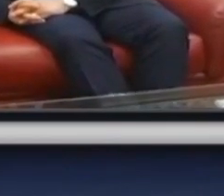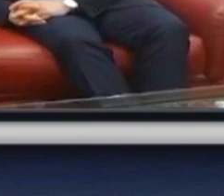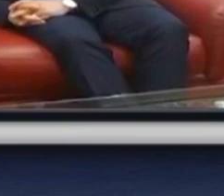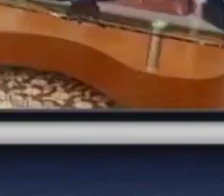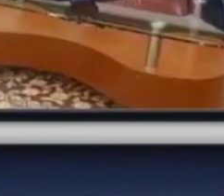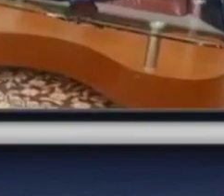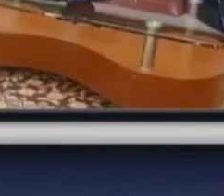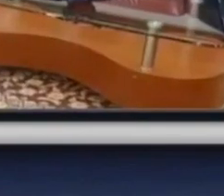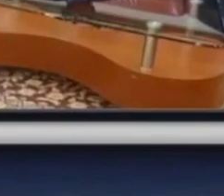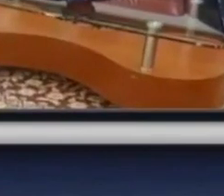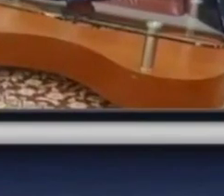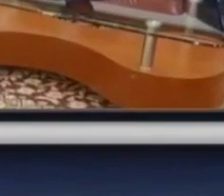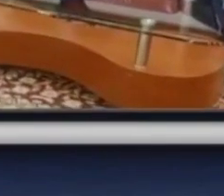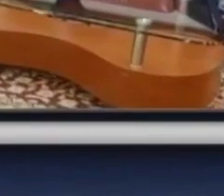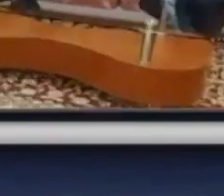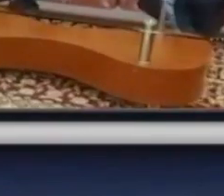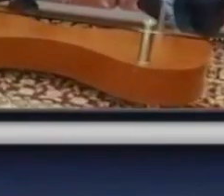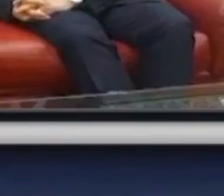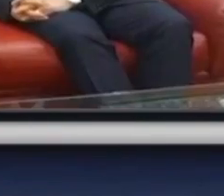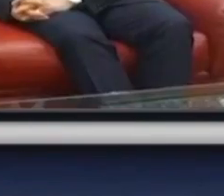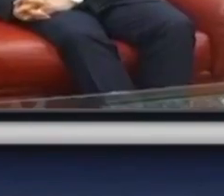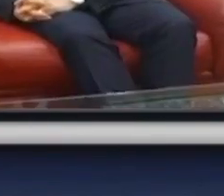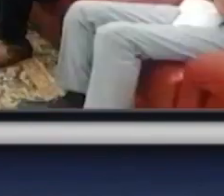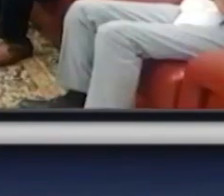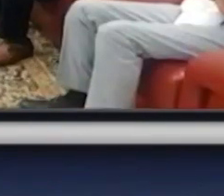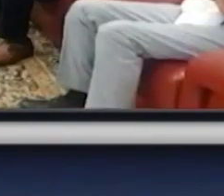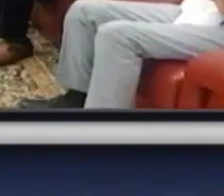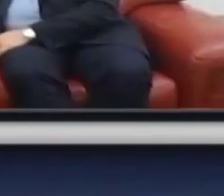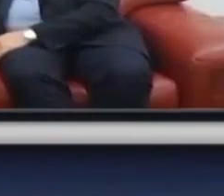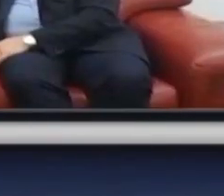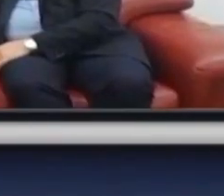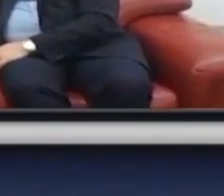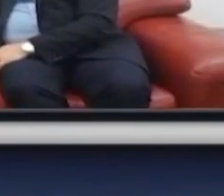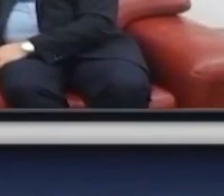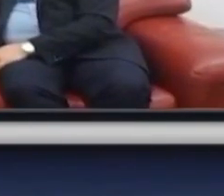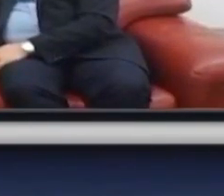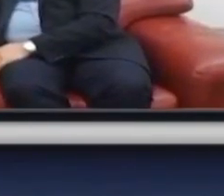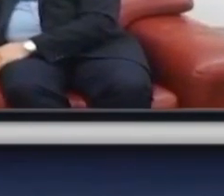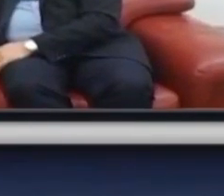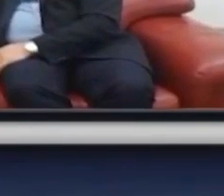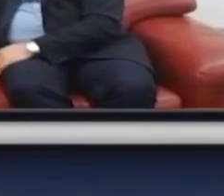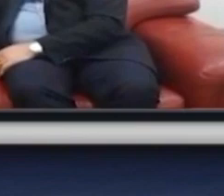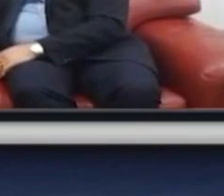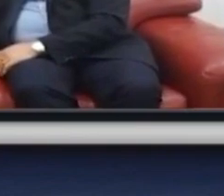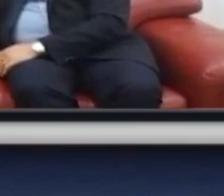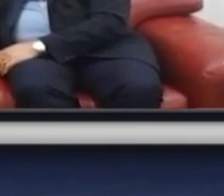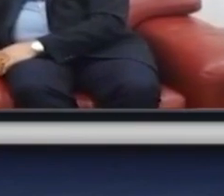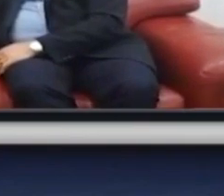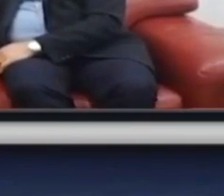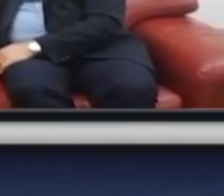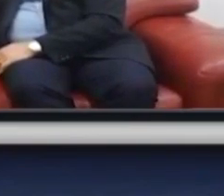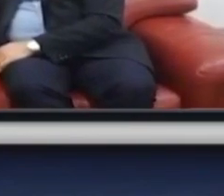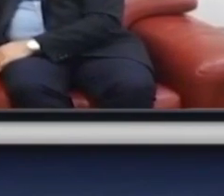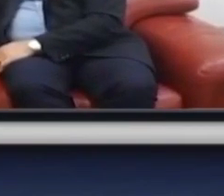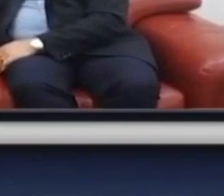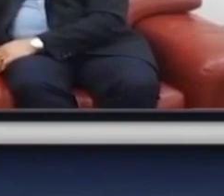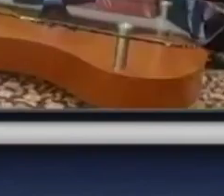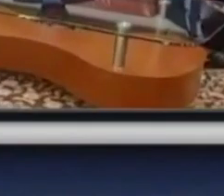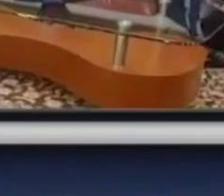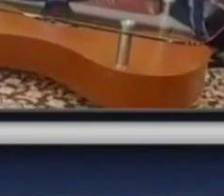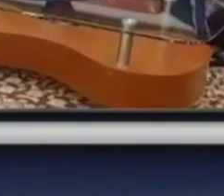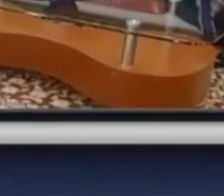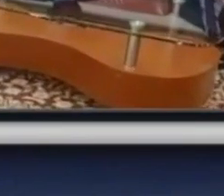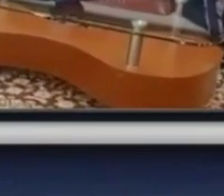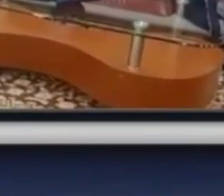Shelter Afrique et des assises qui s'ouvrent déjà demain jusqu'au 6 août à Alger en Algérie. La voix de la RDC sera portée par le ministre